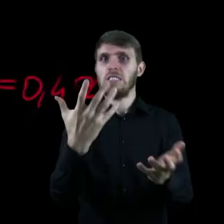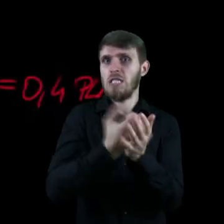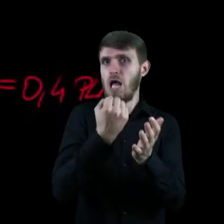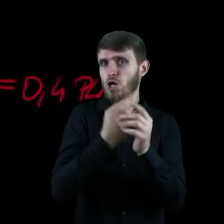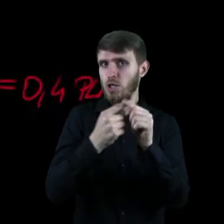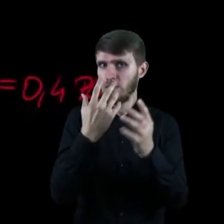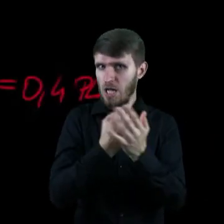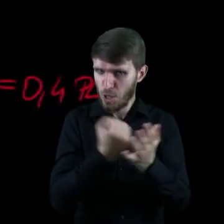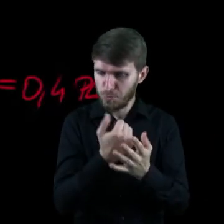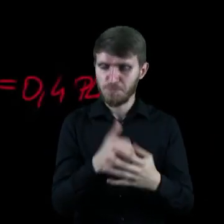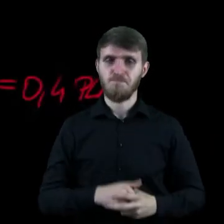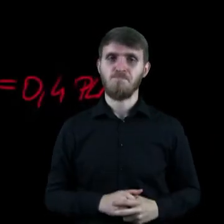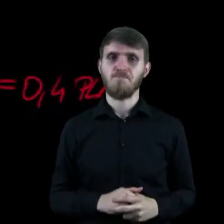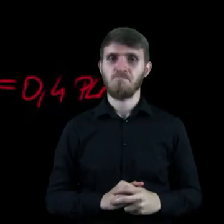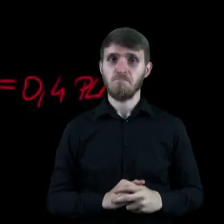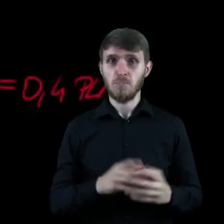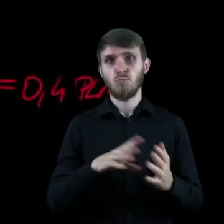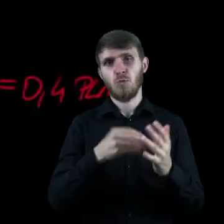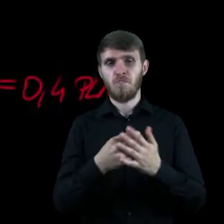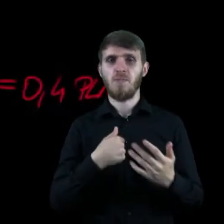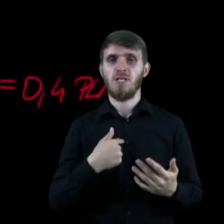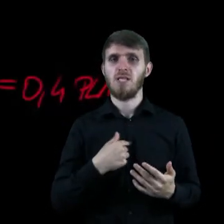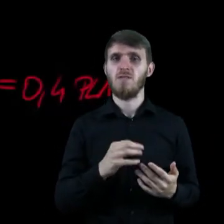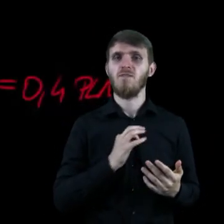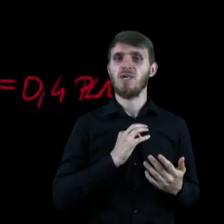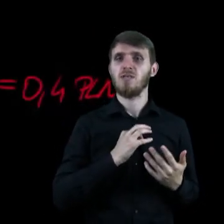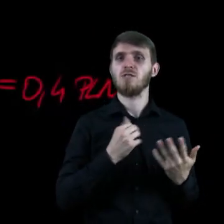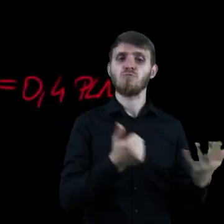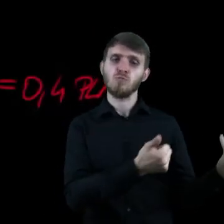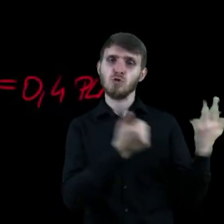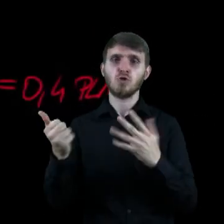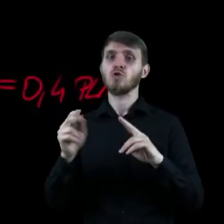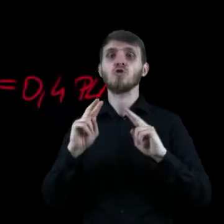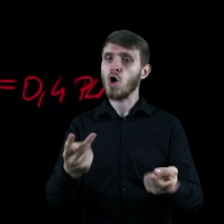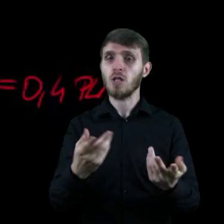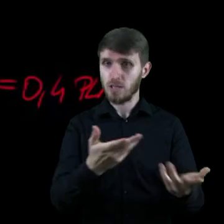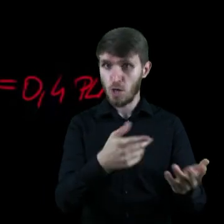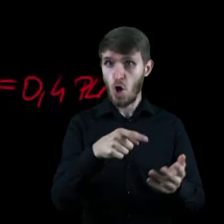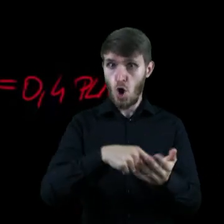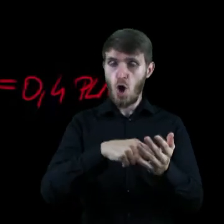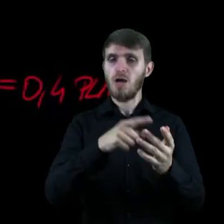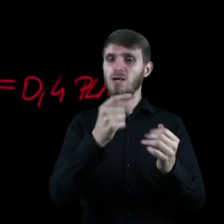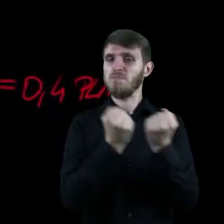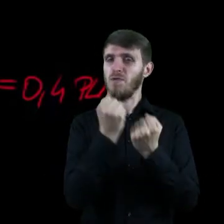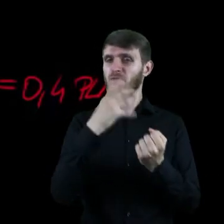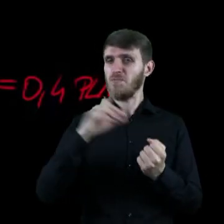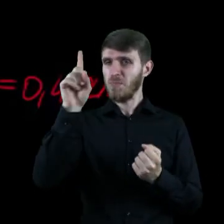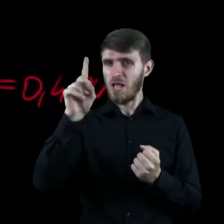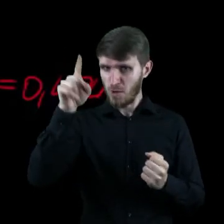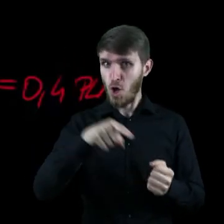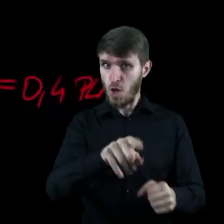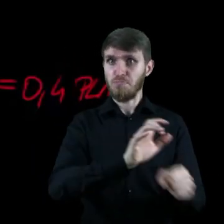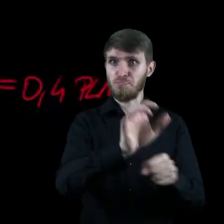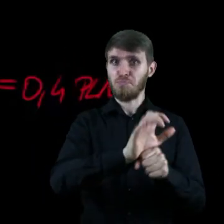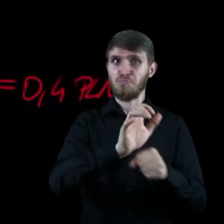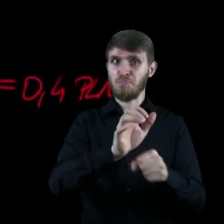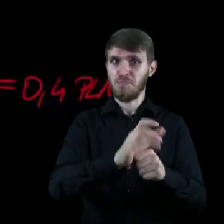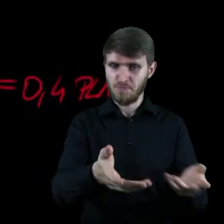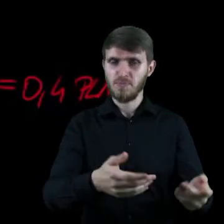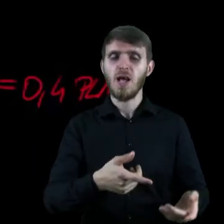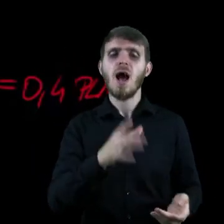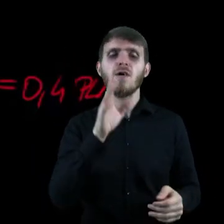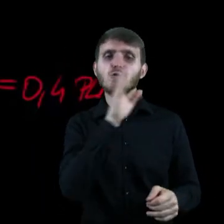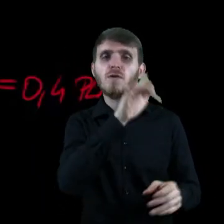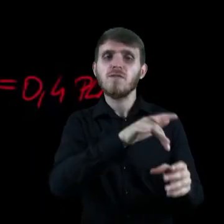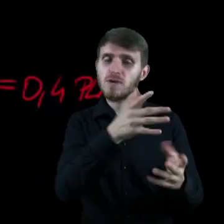mogła zarabiać na siebie. Załóżmy, że nasze 6 milionów złotych właśnie sfinansowaliśmy emitując obligacje,